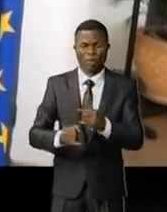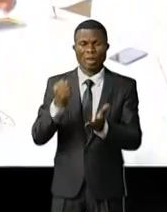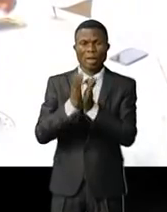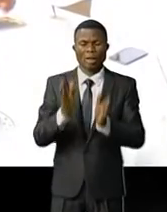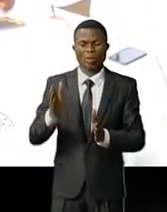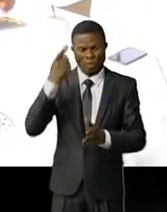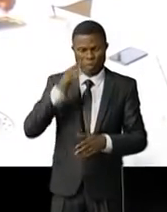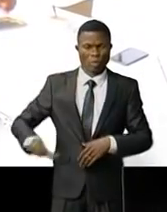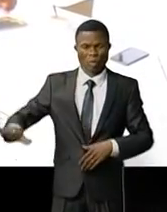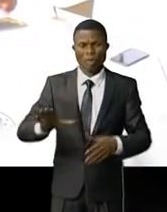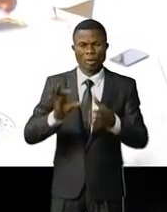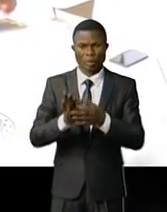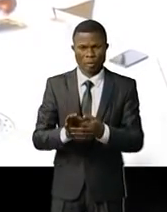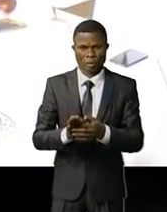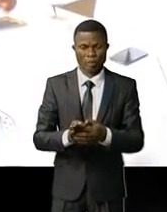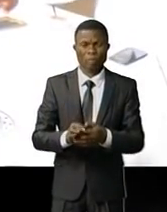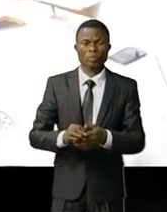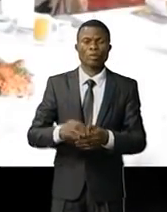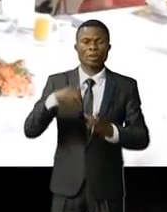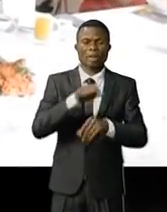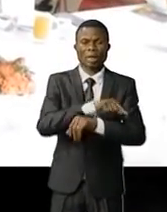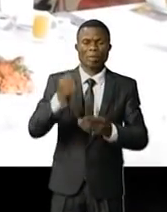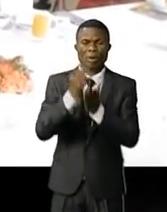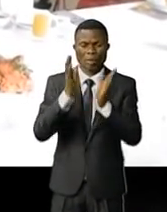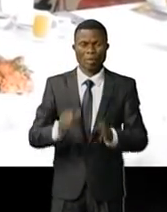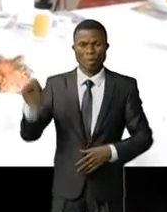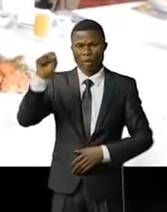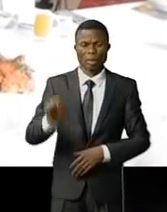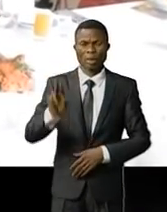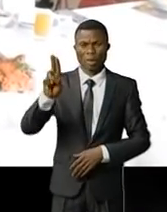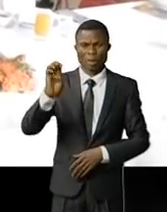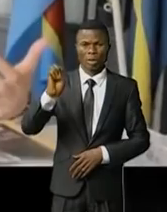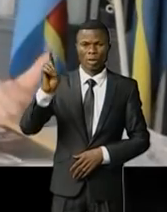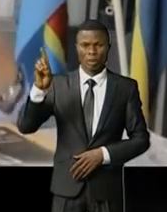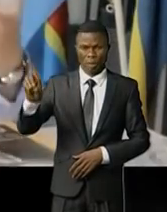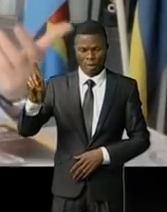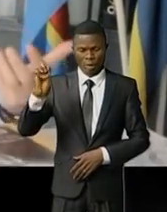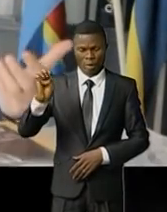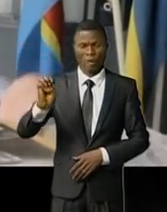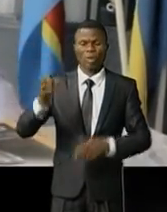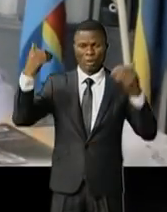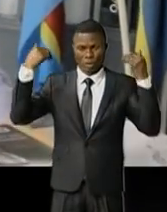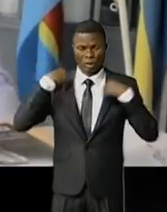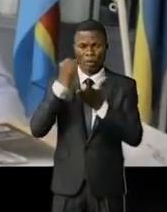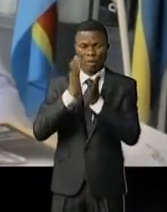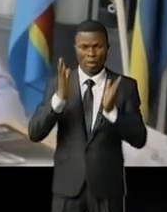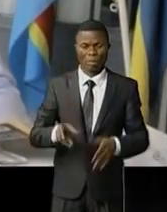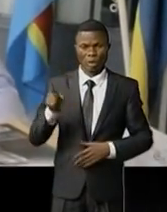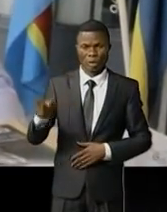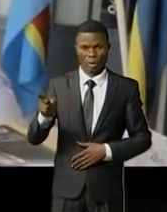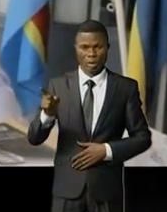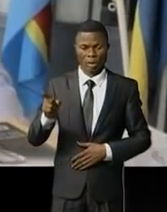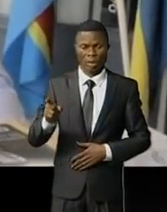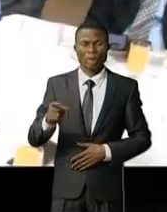service des Nations Unies. À l'ambassade de Suède ce vendredi à Kinshasa, le chef de la mission diplomatique suédoise,